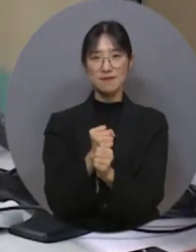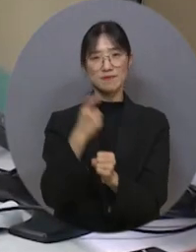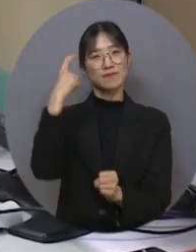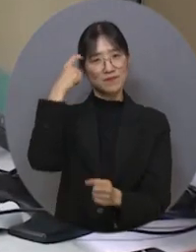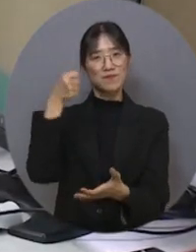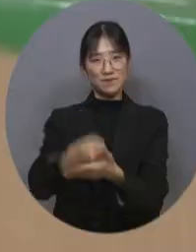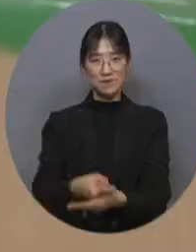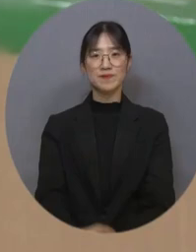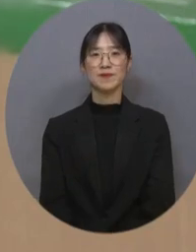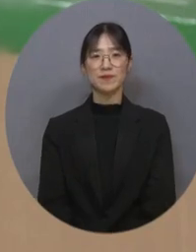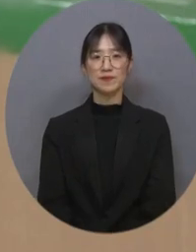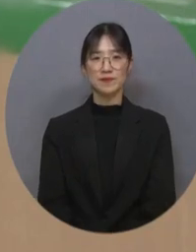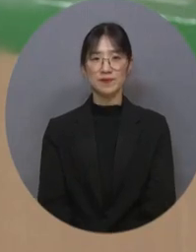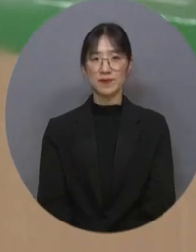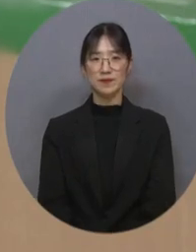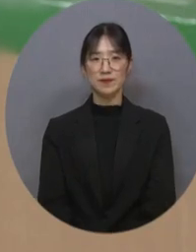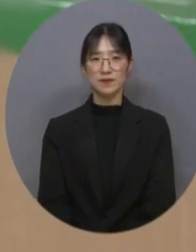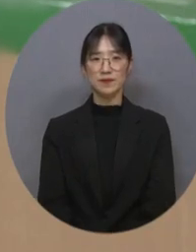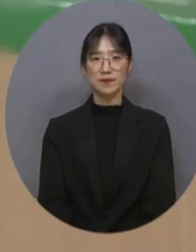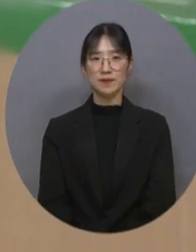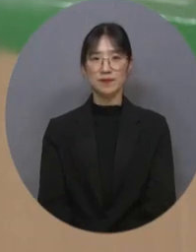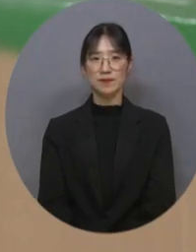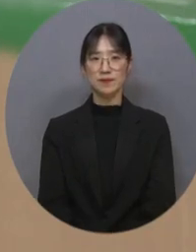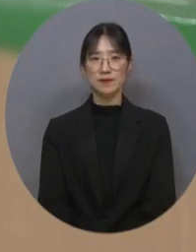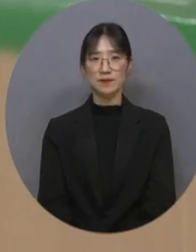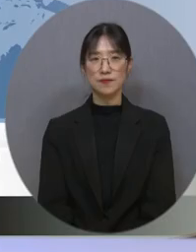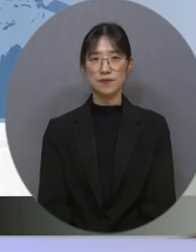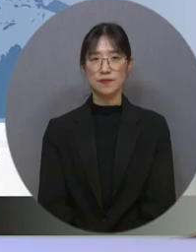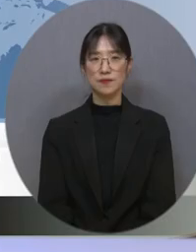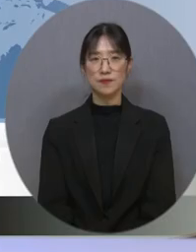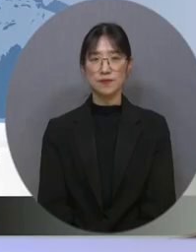전했습니다. 복지TV 뉴스 박순종입니다.